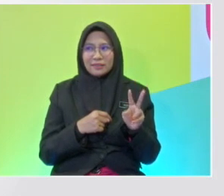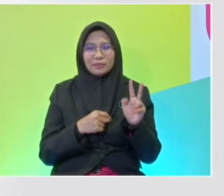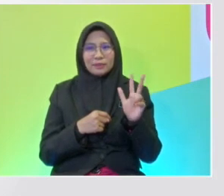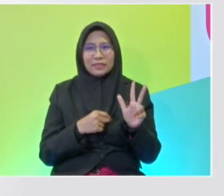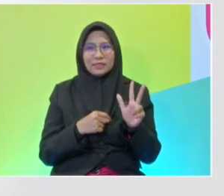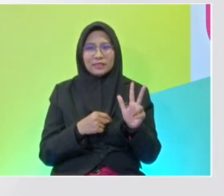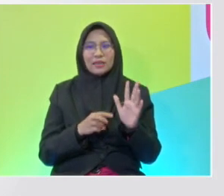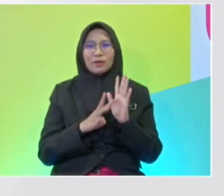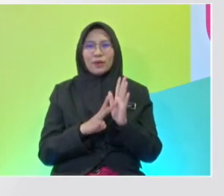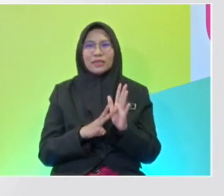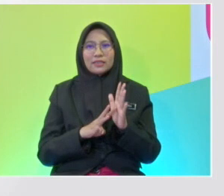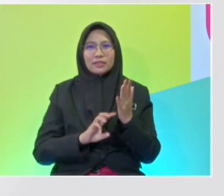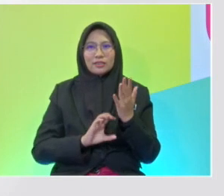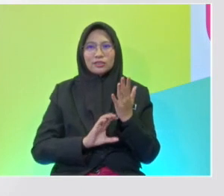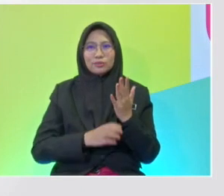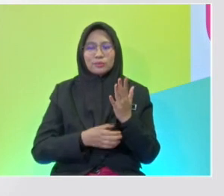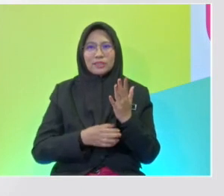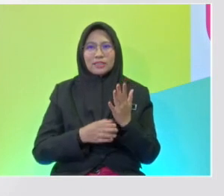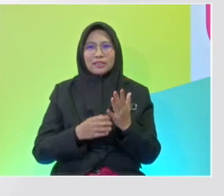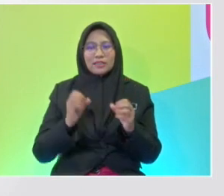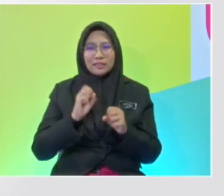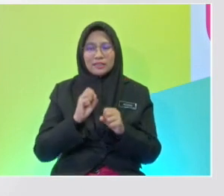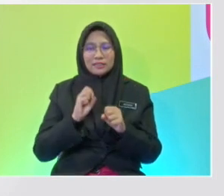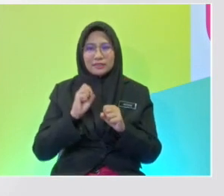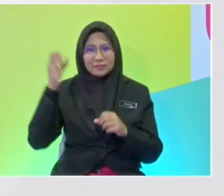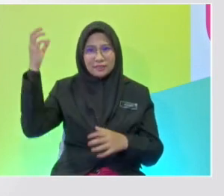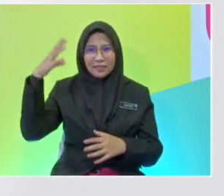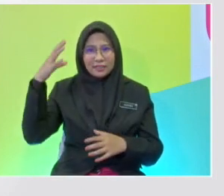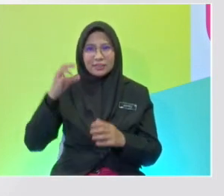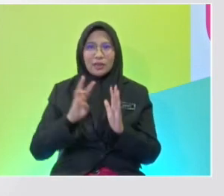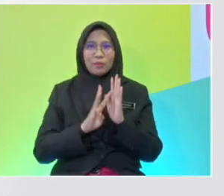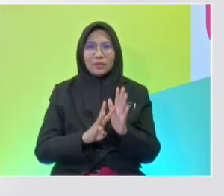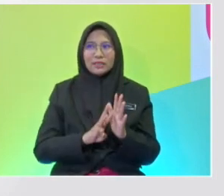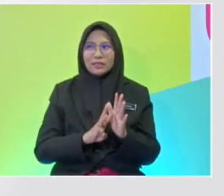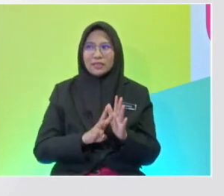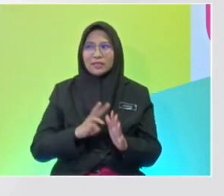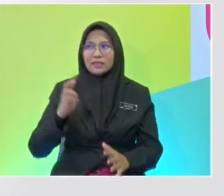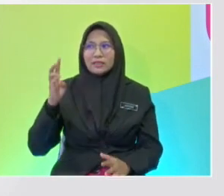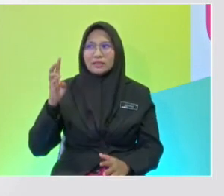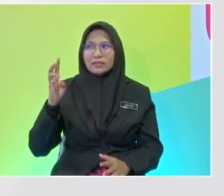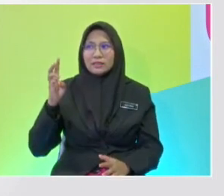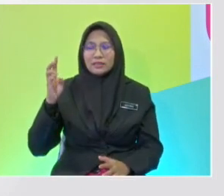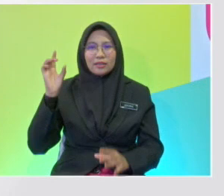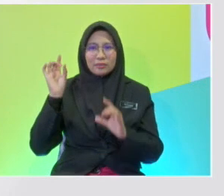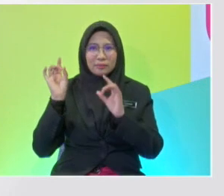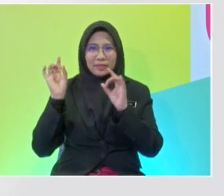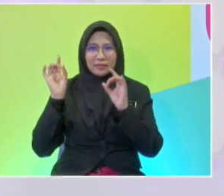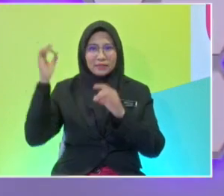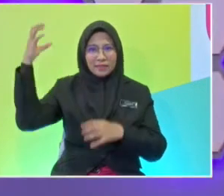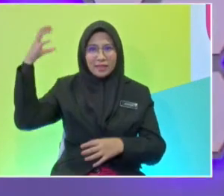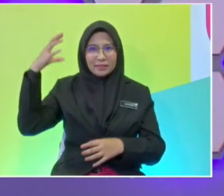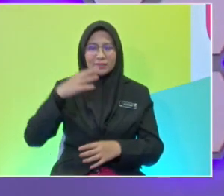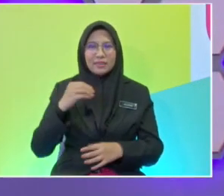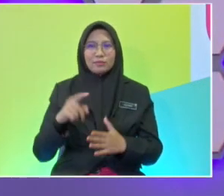sumber cahaya yang sangat jauh seperti matahari atau bulan Oke Sony contoh jawabannya oke